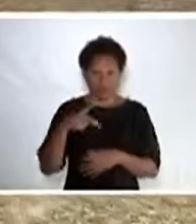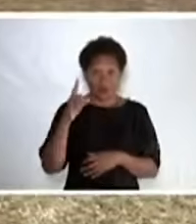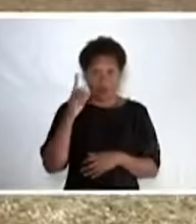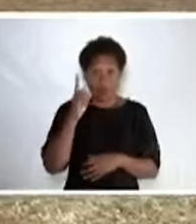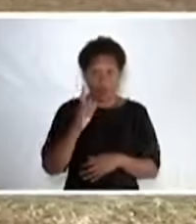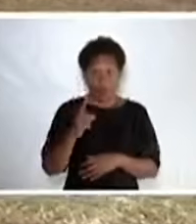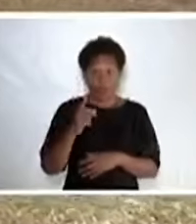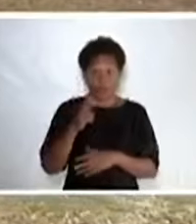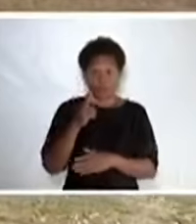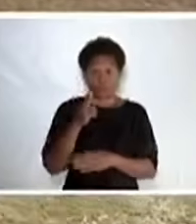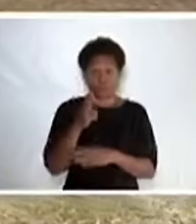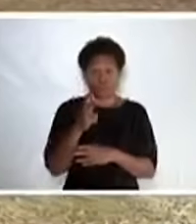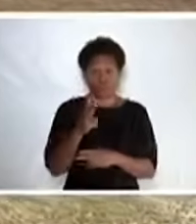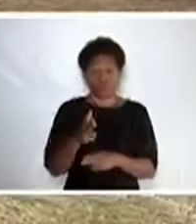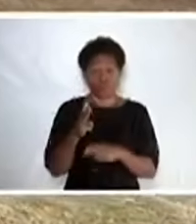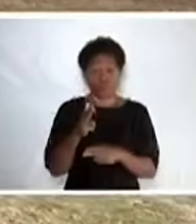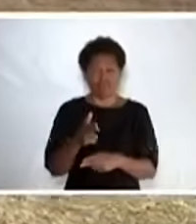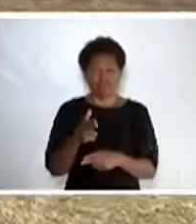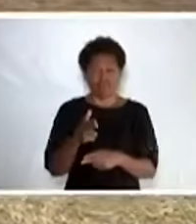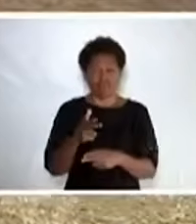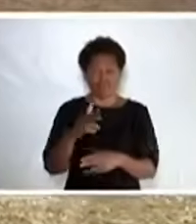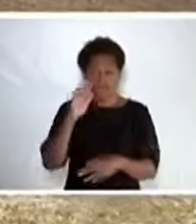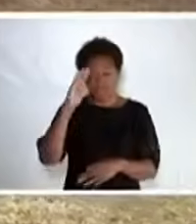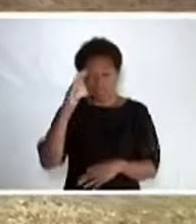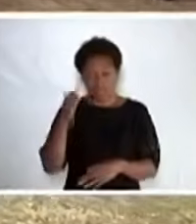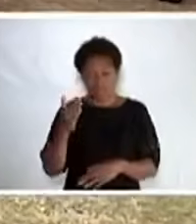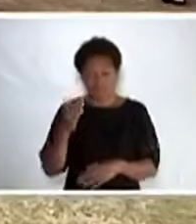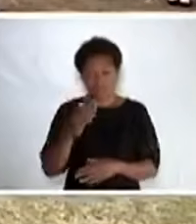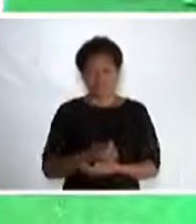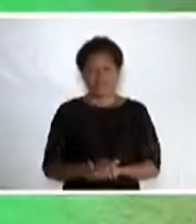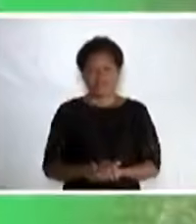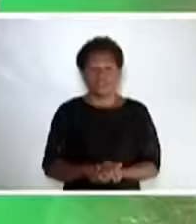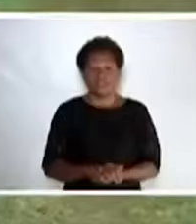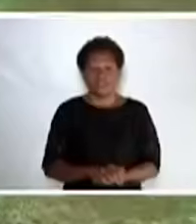salute as we had said earlier on.